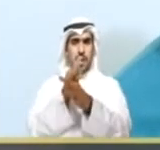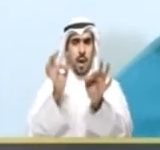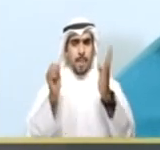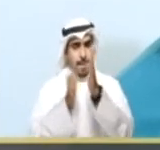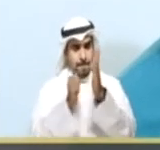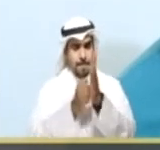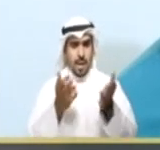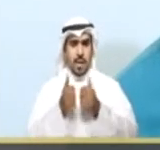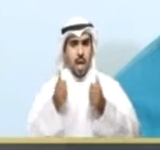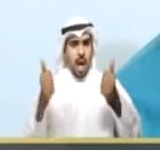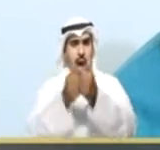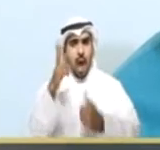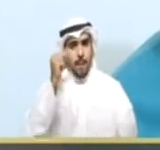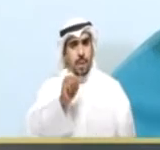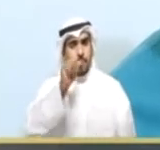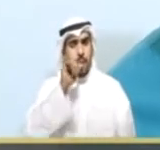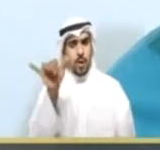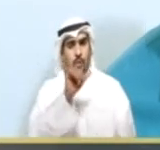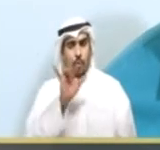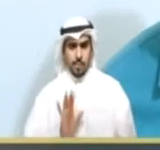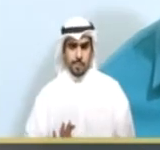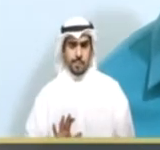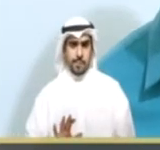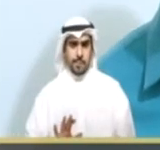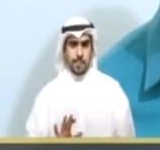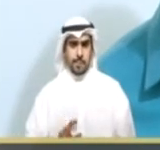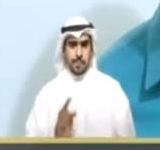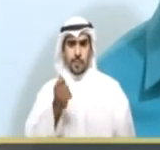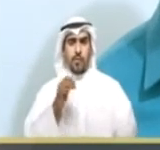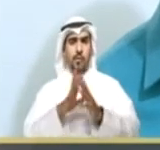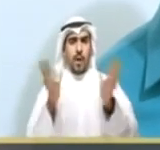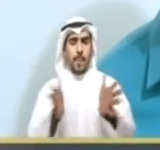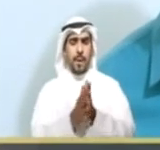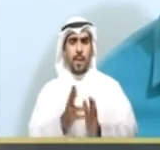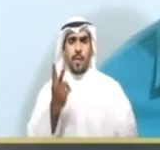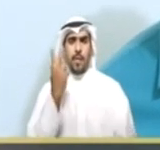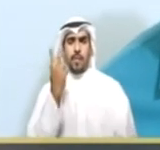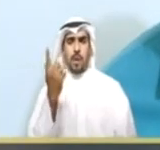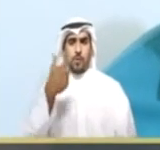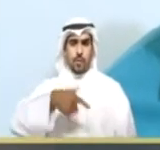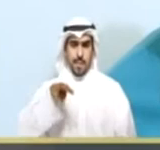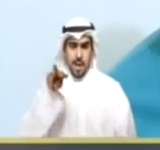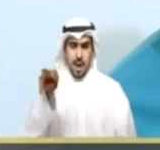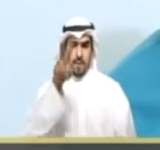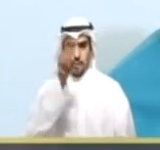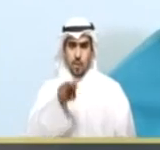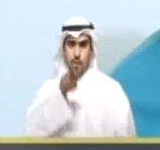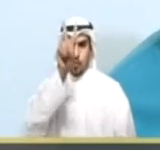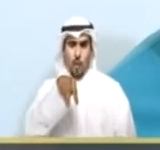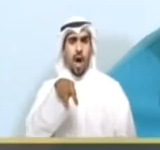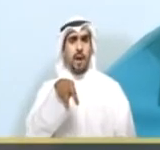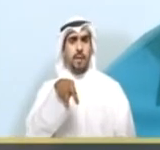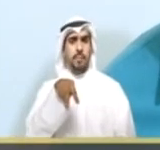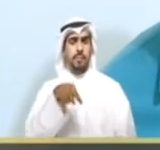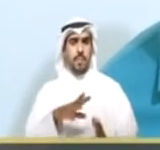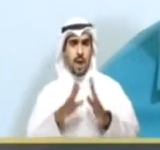والحارات الكائنة في مديرية معين. تصل تكلفة هذا المشروع إلى 78 ألف دولار.